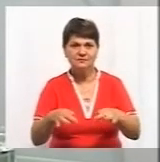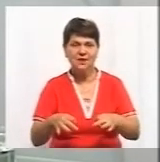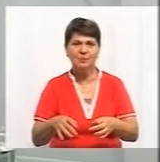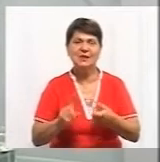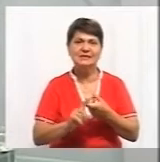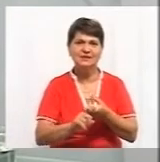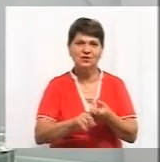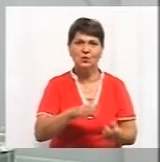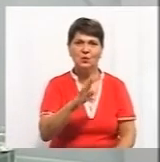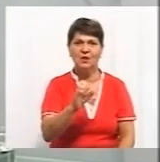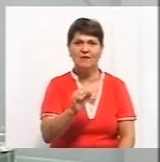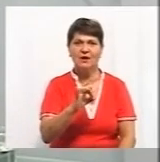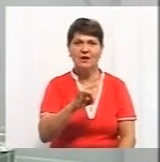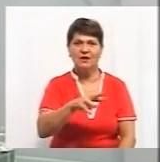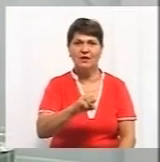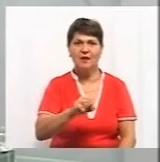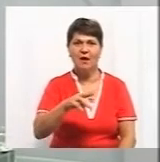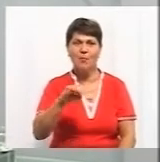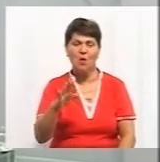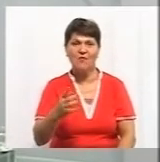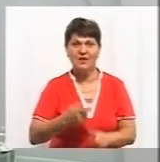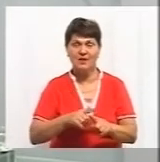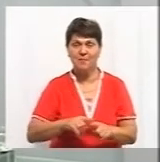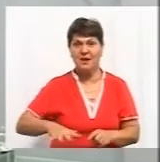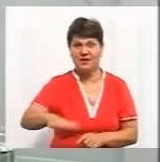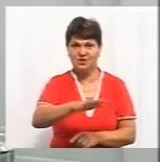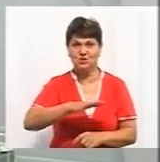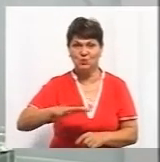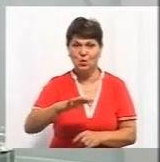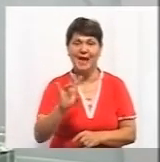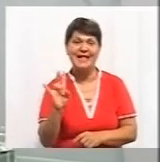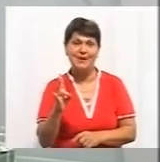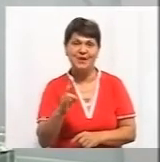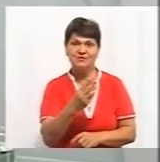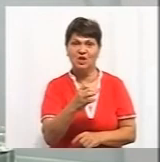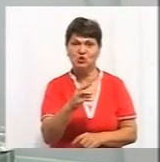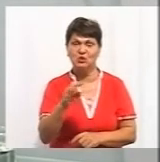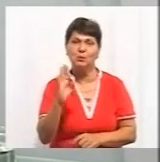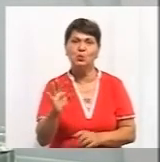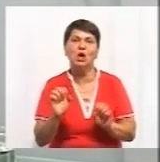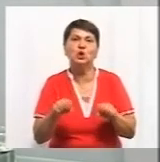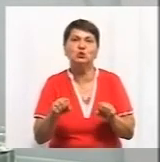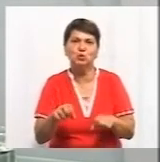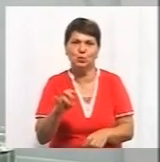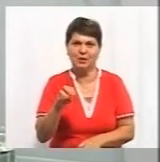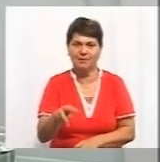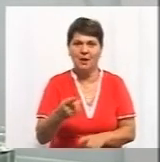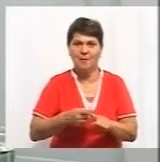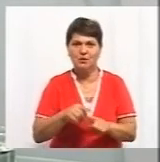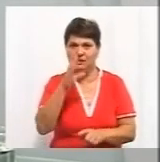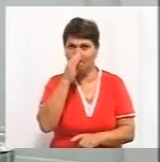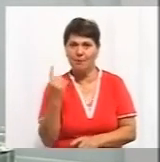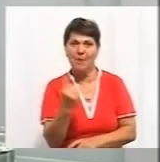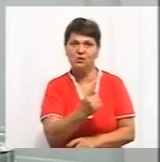Варламов. Каже, відтепер промзона на Немирівському шосе стане доступнішою. Що по цим маршруткам?